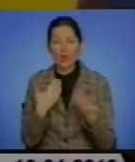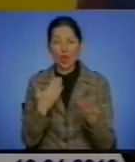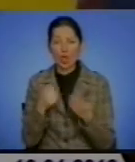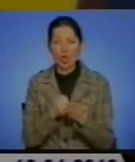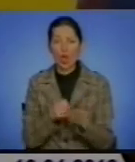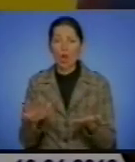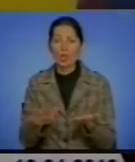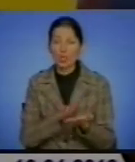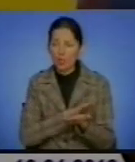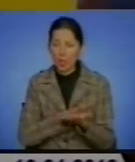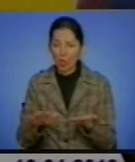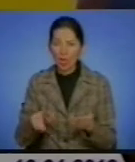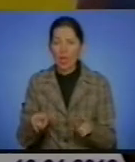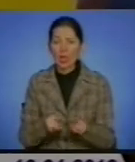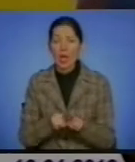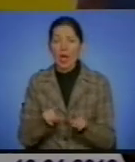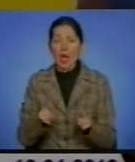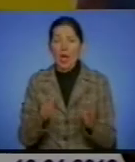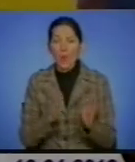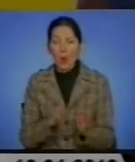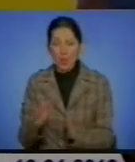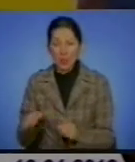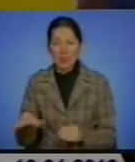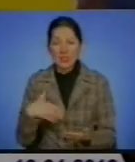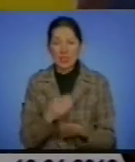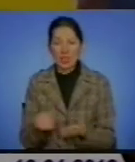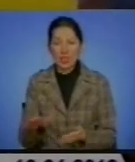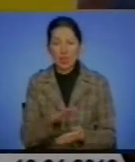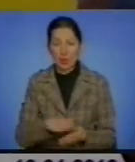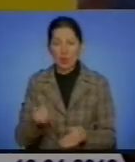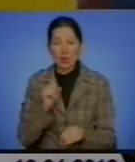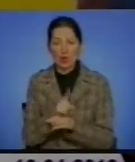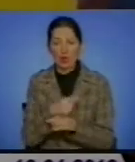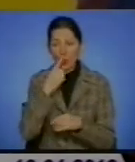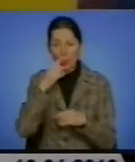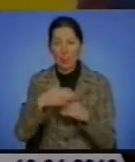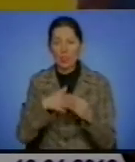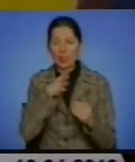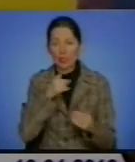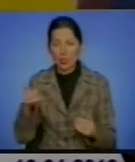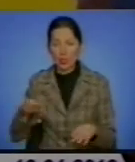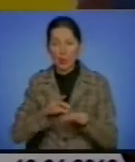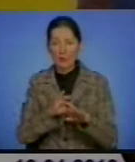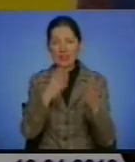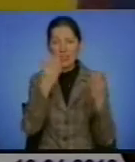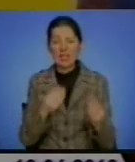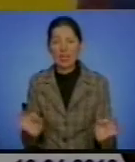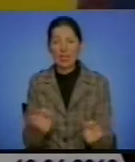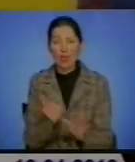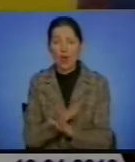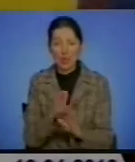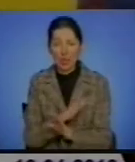на своїх територіях. Доручаю найближчим часом провести дні довкілля і попрацювати до повного